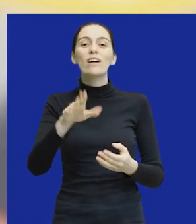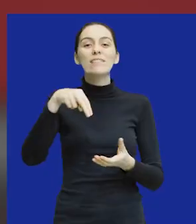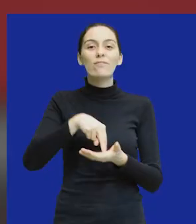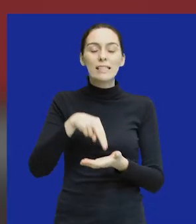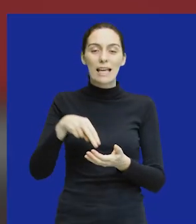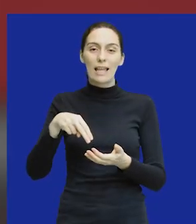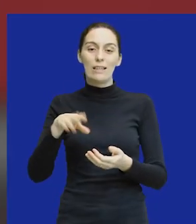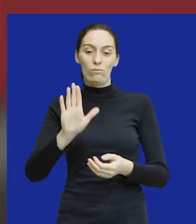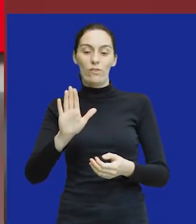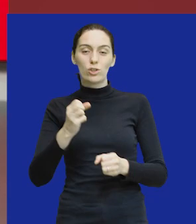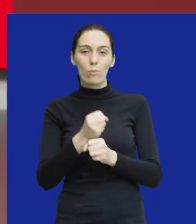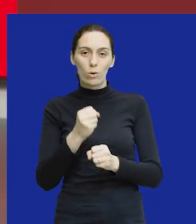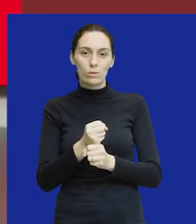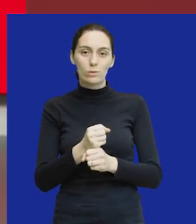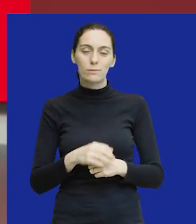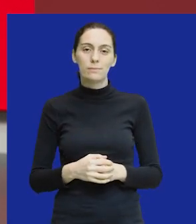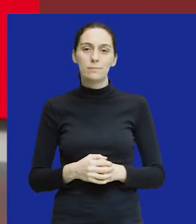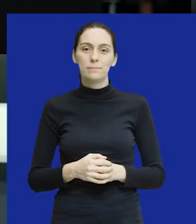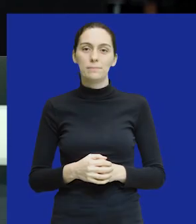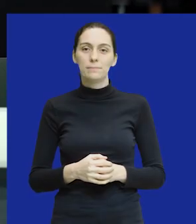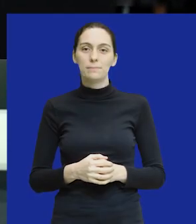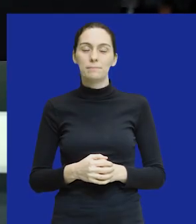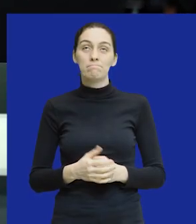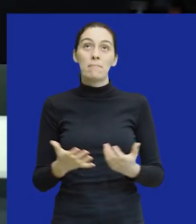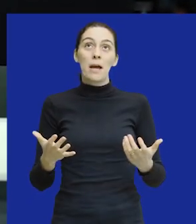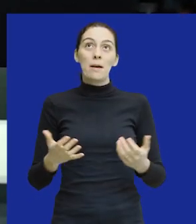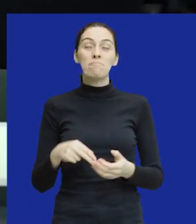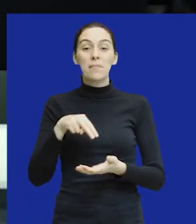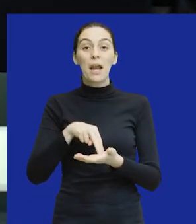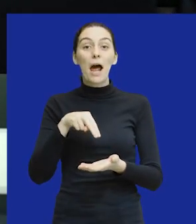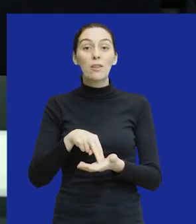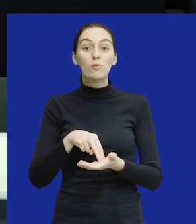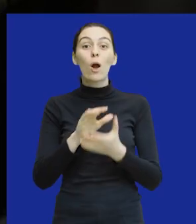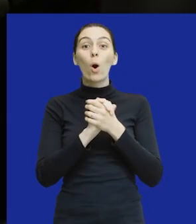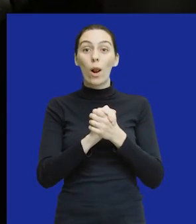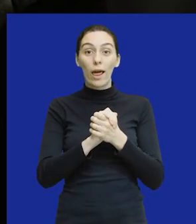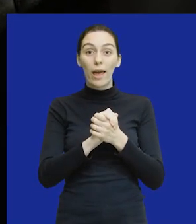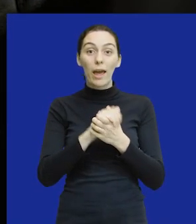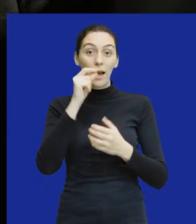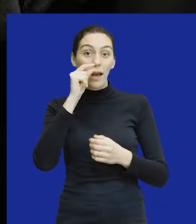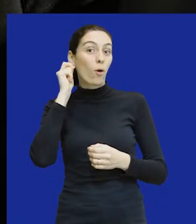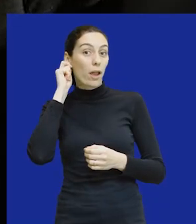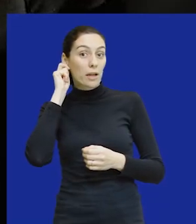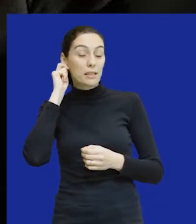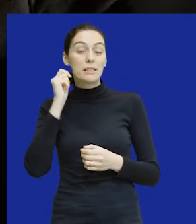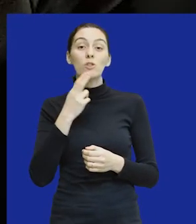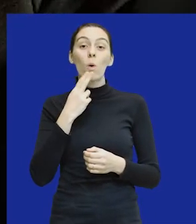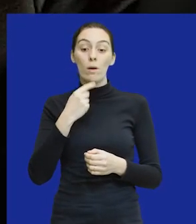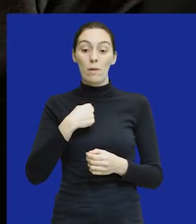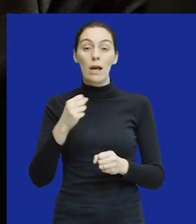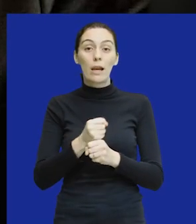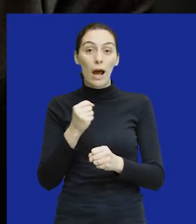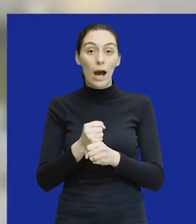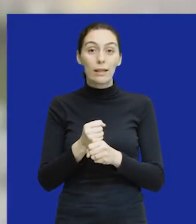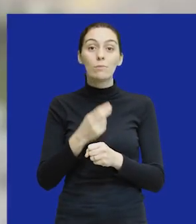Što vas veseli i raduje u vašem poslu? Pa, raduju me kolegice s